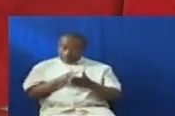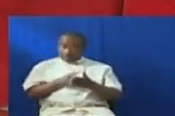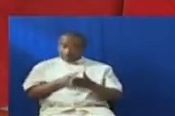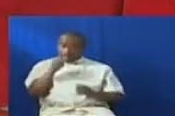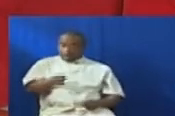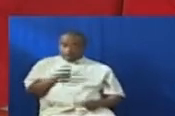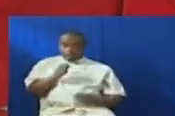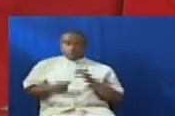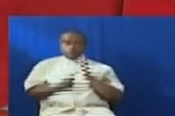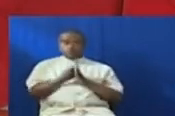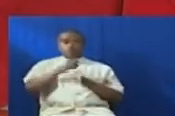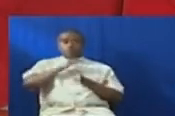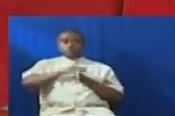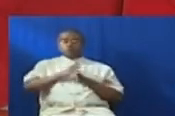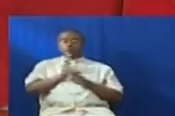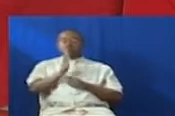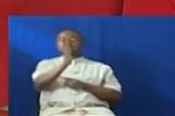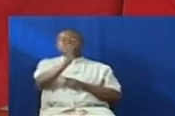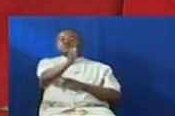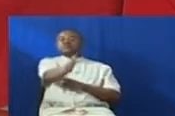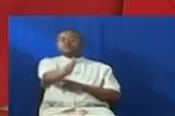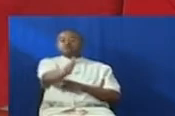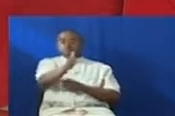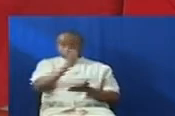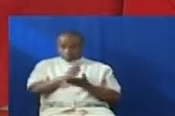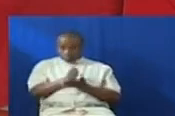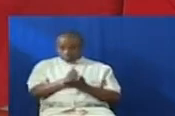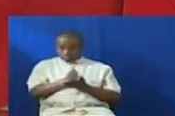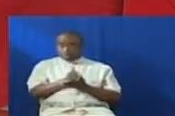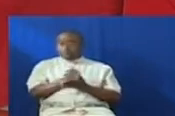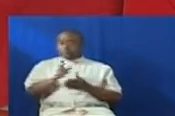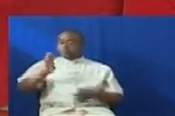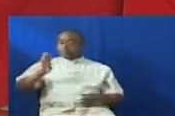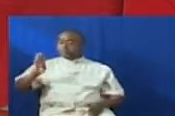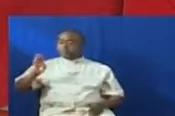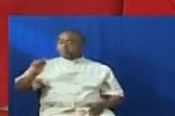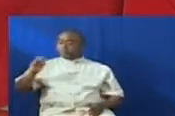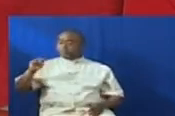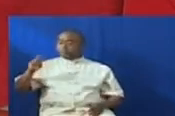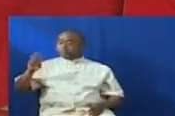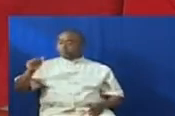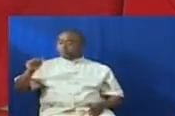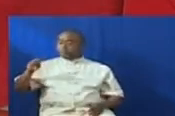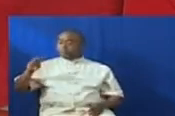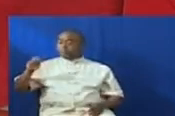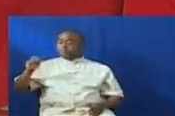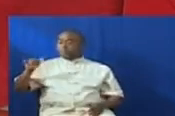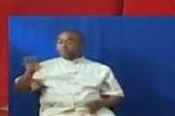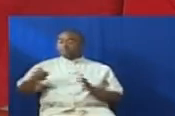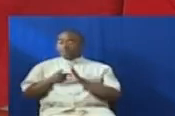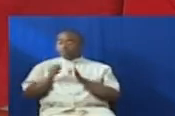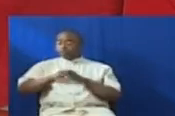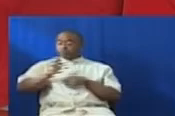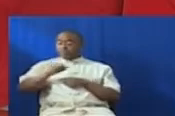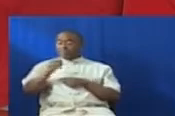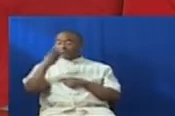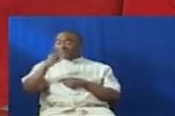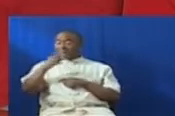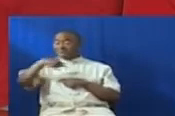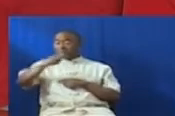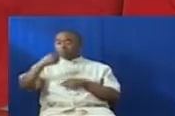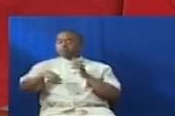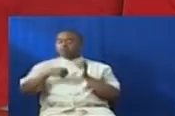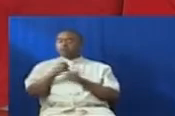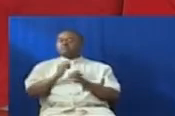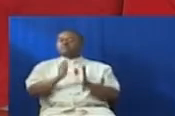kutoka Mtwara hadi Mbamba Bay hata kama itamchukua miaka 30.